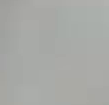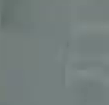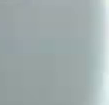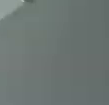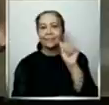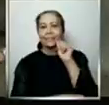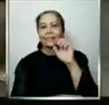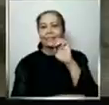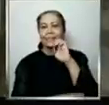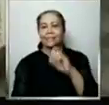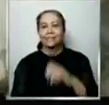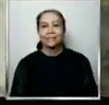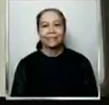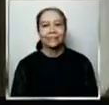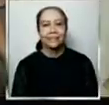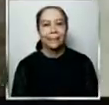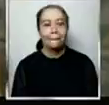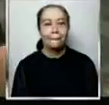Imperial.